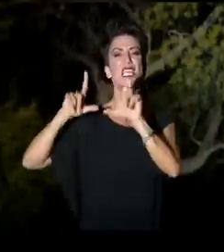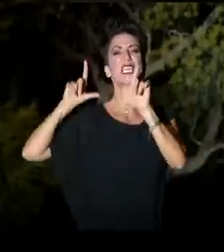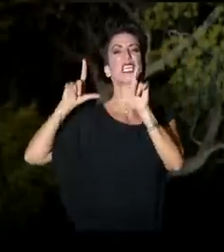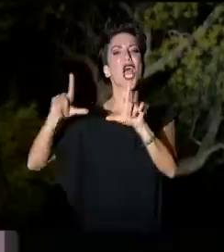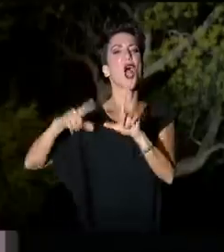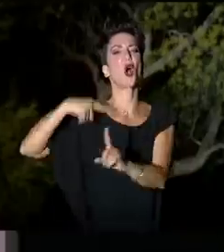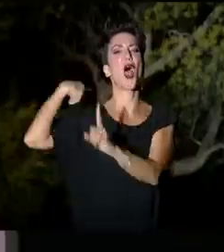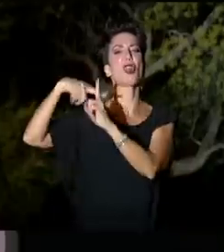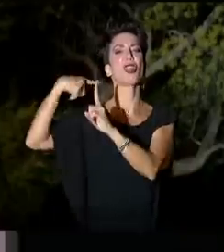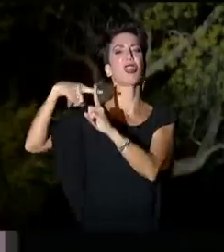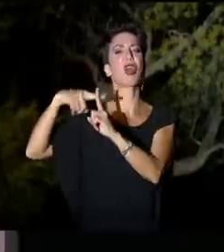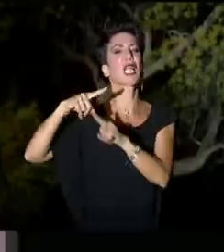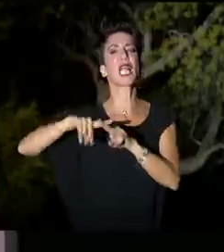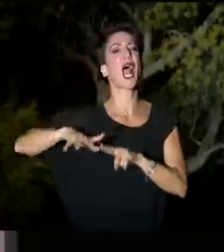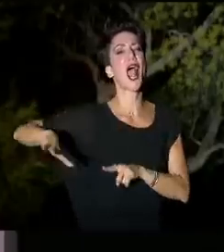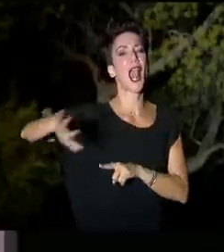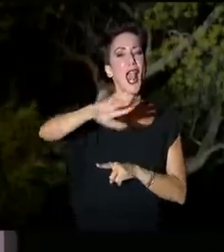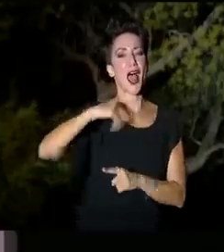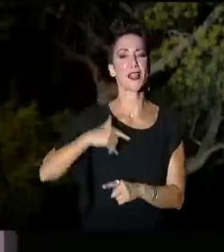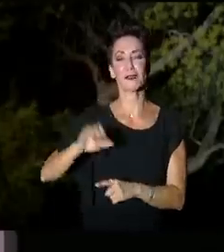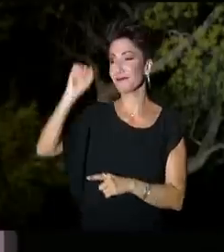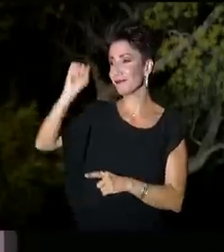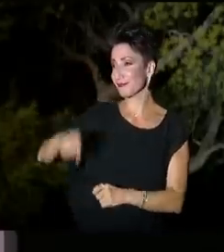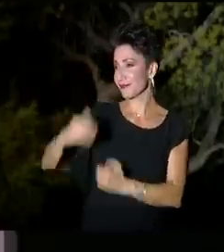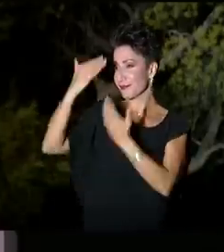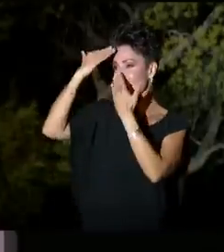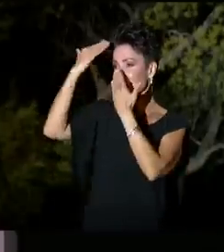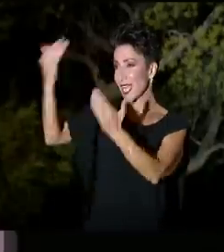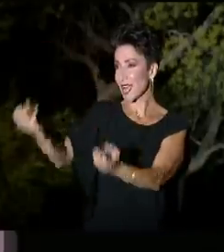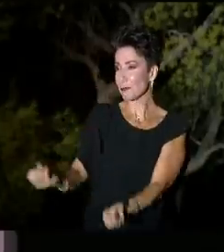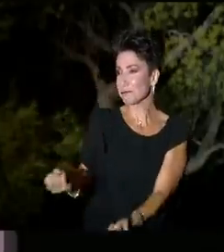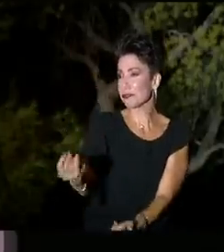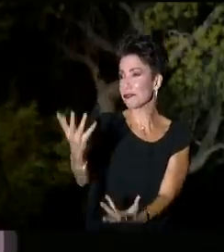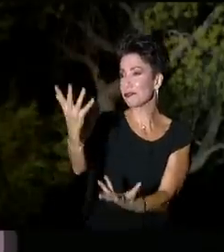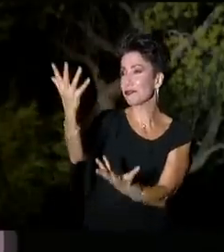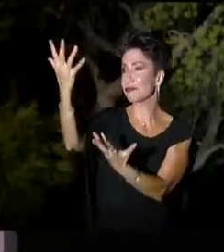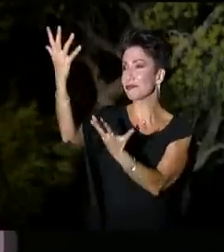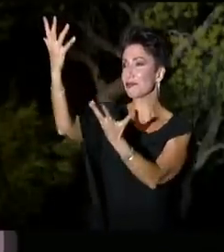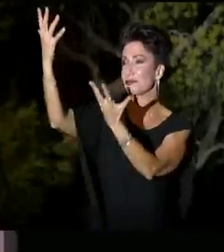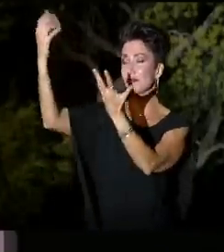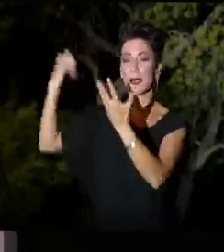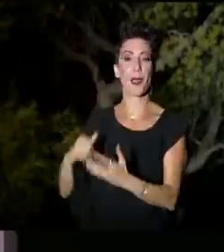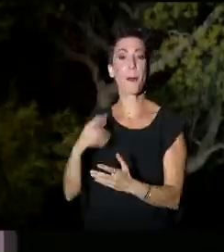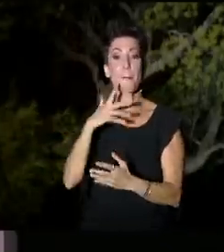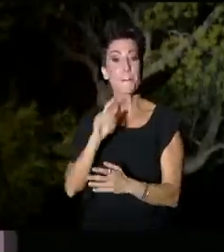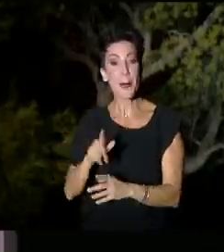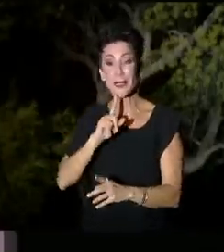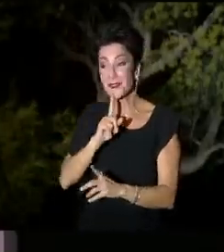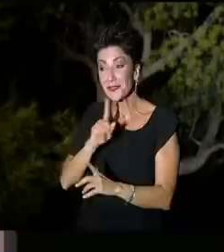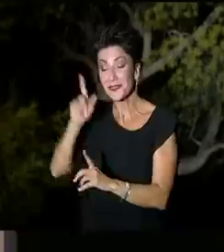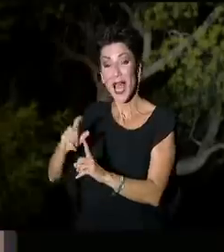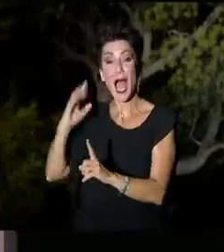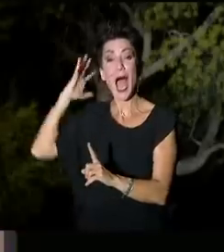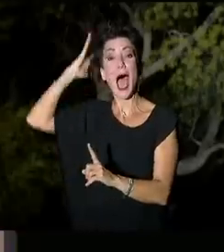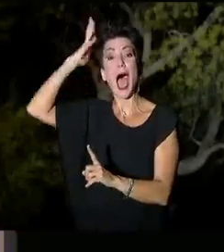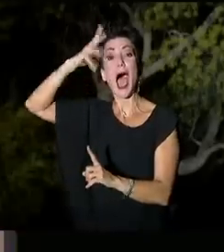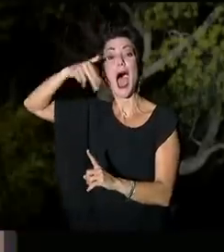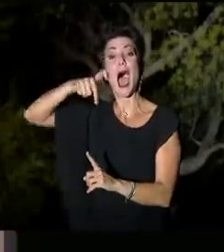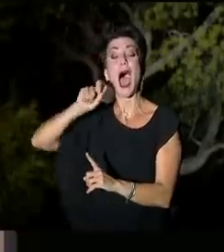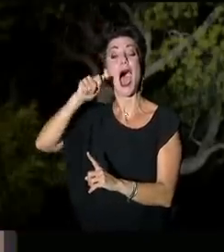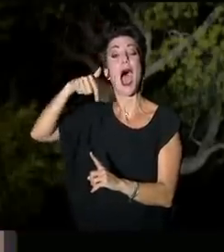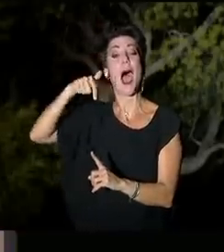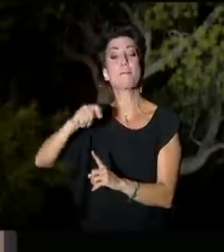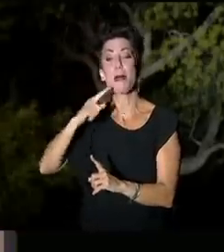Χαίρε λαμπτήρ, νυκτός, ημερήσιον φάος πιφκάσκων, άδειο χορός των Αγαμέμνων του Ισχύλου, όταν